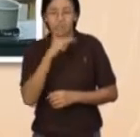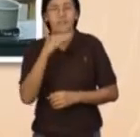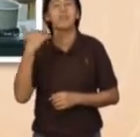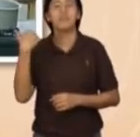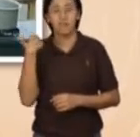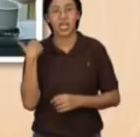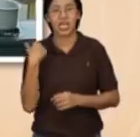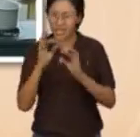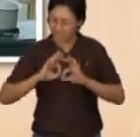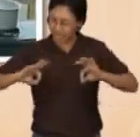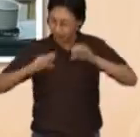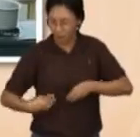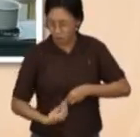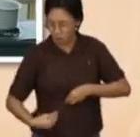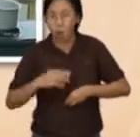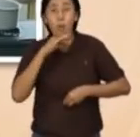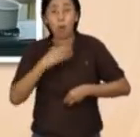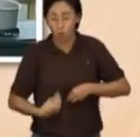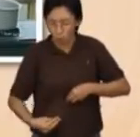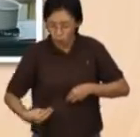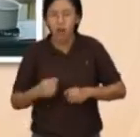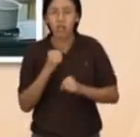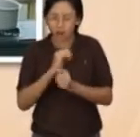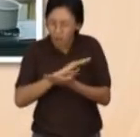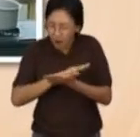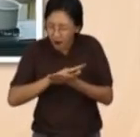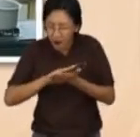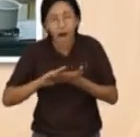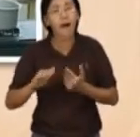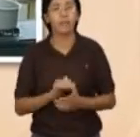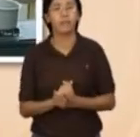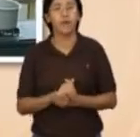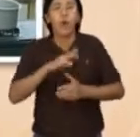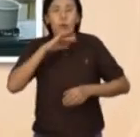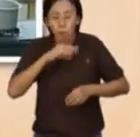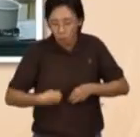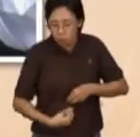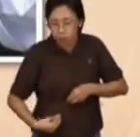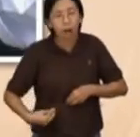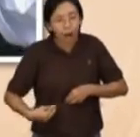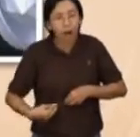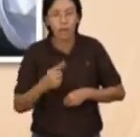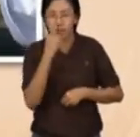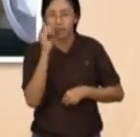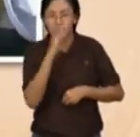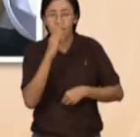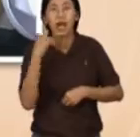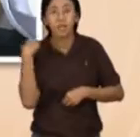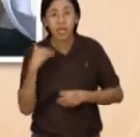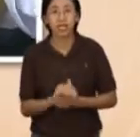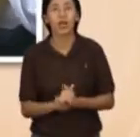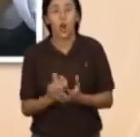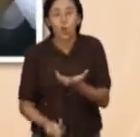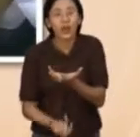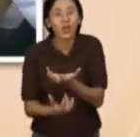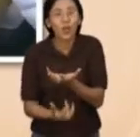าไส้หมูนี่ทุกคนก็ทราบอยู่แล้วนะฮะว่ามีกลิ่นอย่างต้มตือฮวนเงี้ยฮะต้มไส้หมูผักก